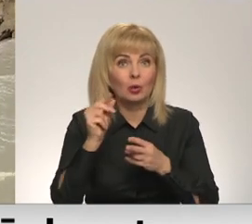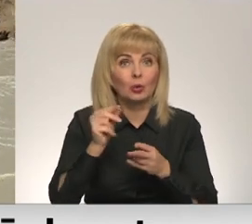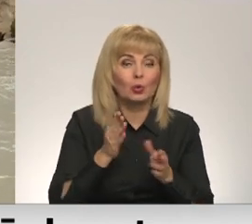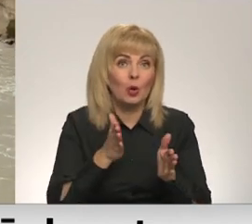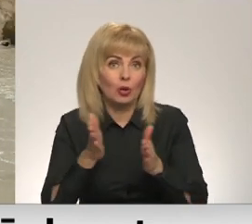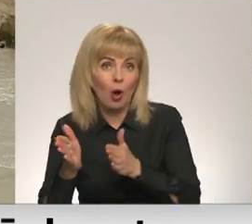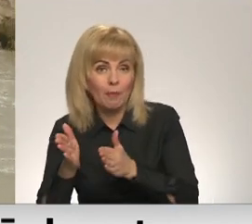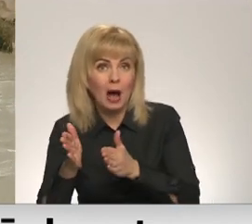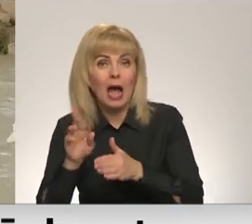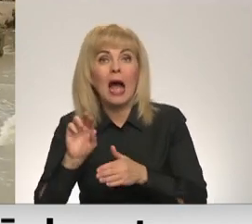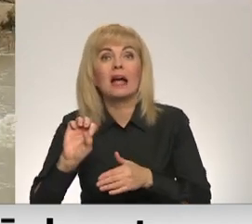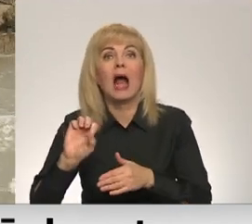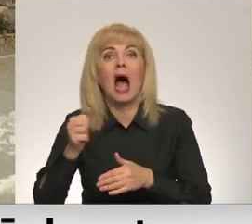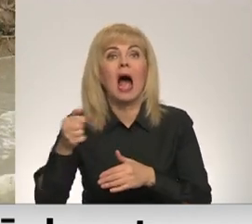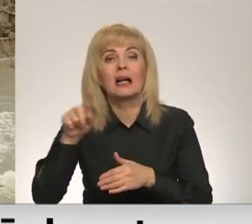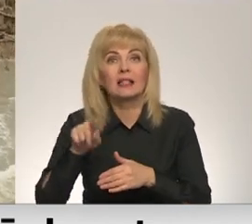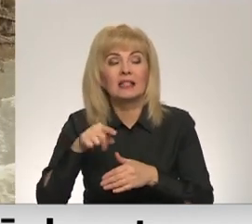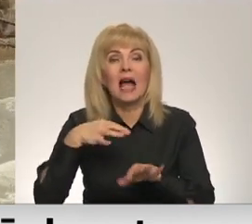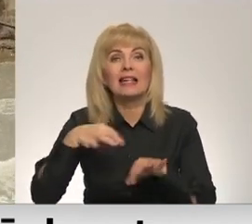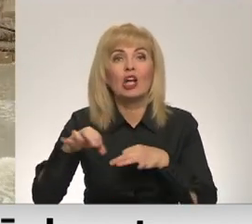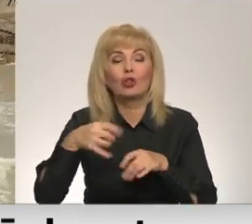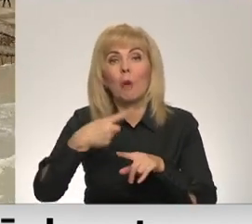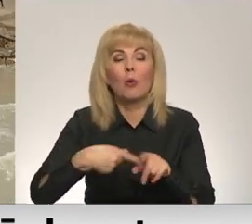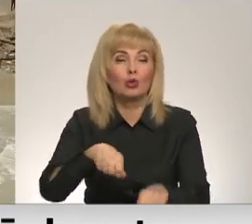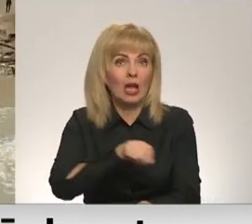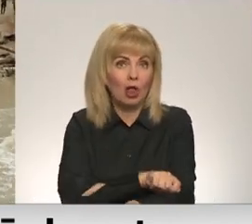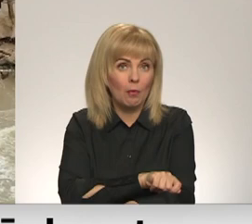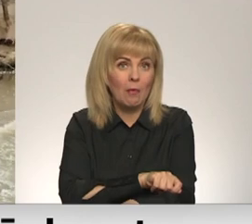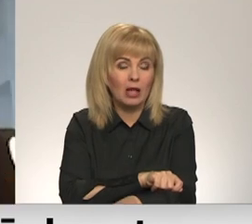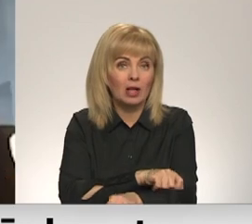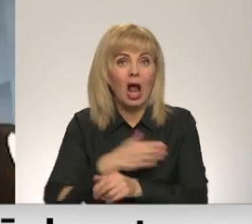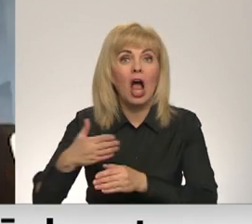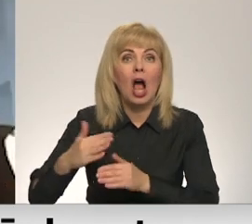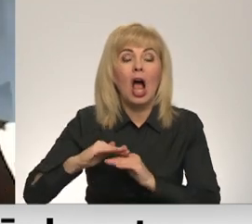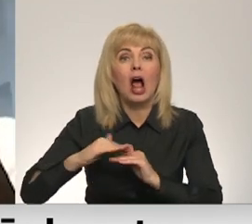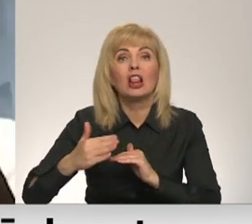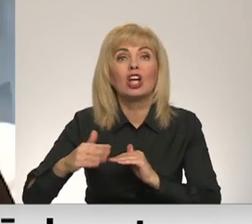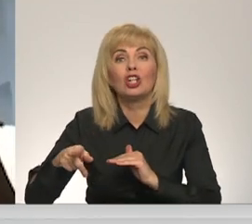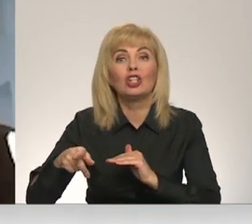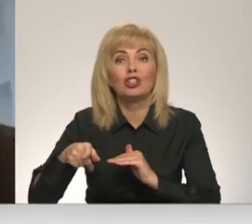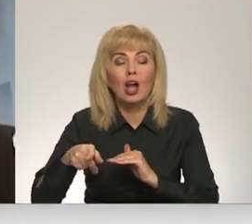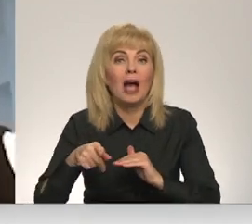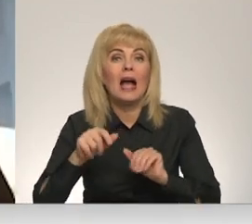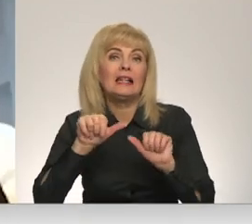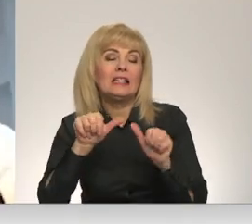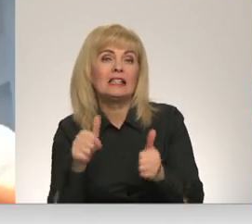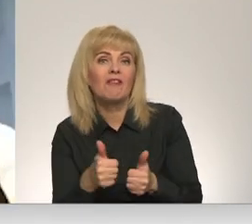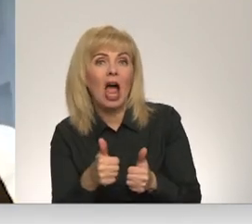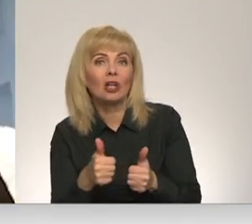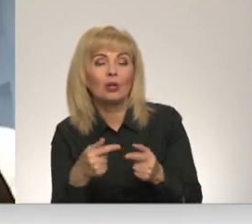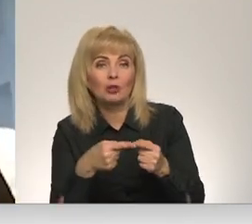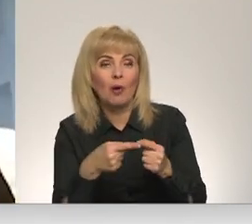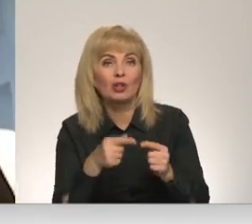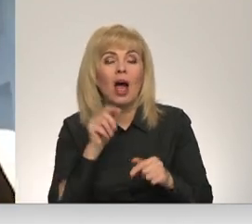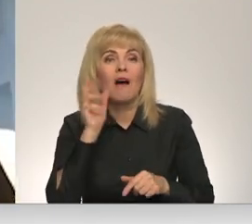raga sēklis ir ieskalots gandrīz 0,5 kilometru līča pusē iekšā. Tā raga spica ir izveidojusies tā kā no